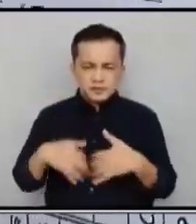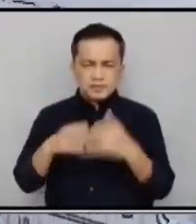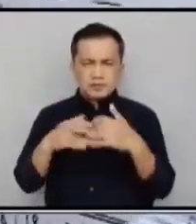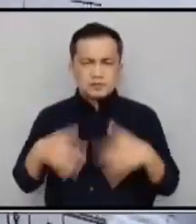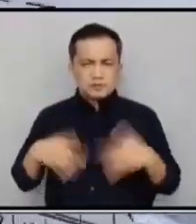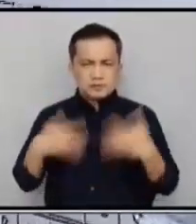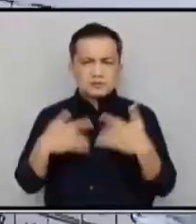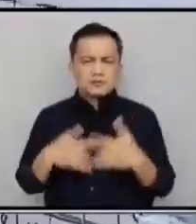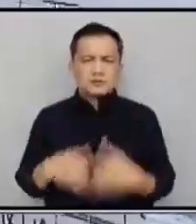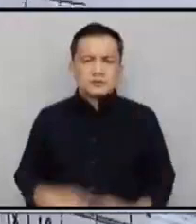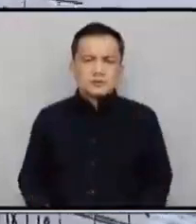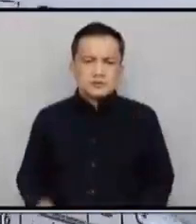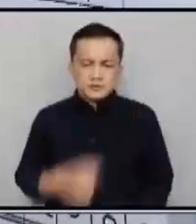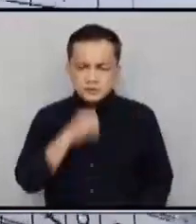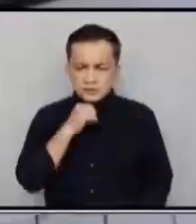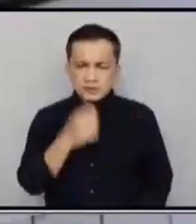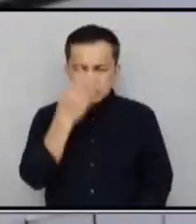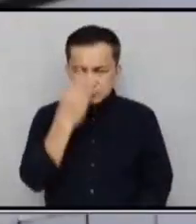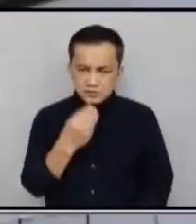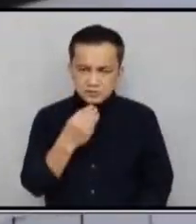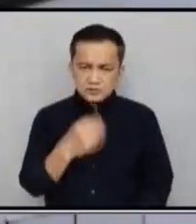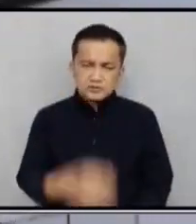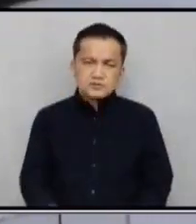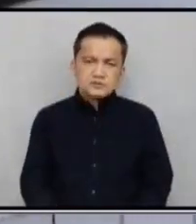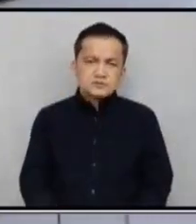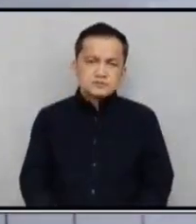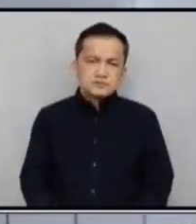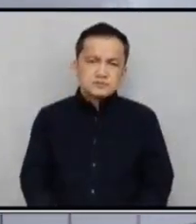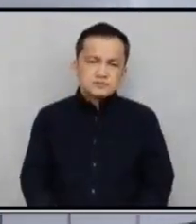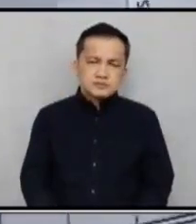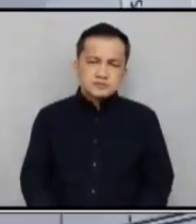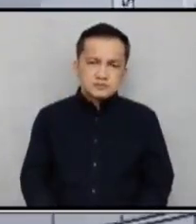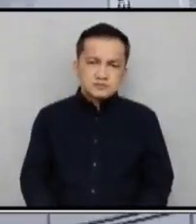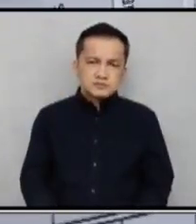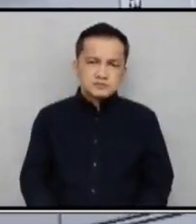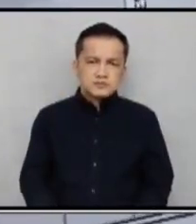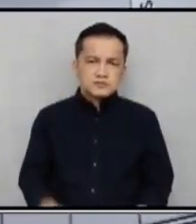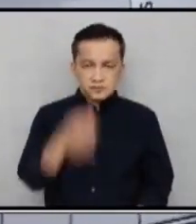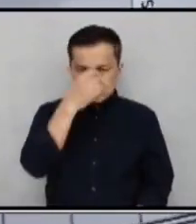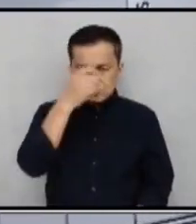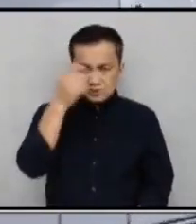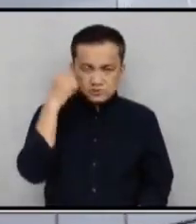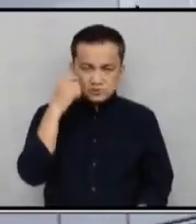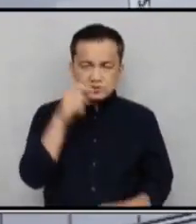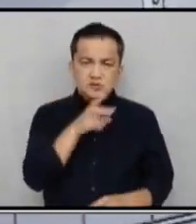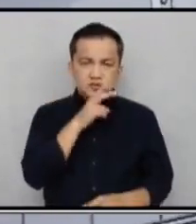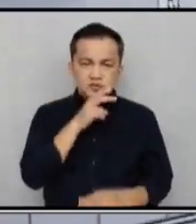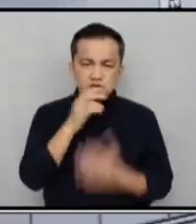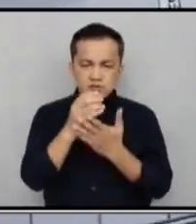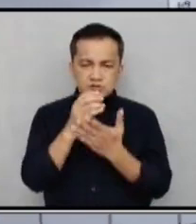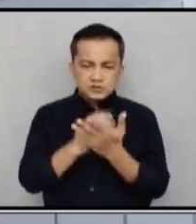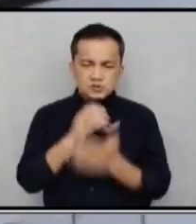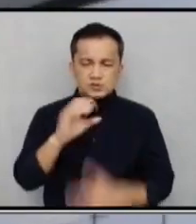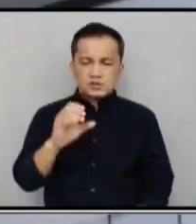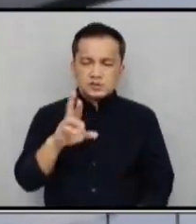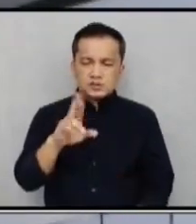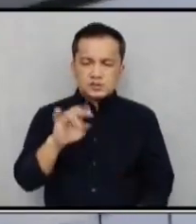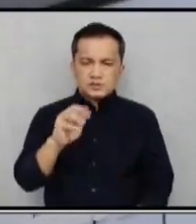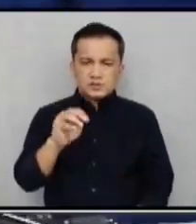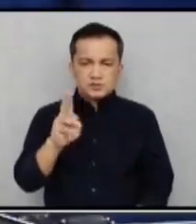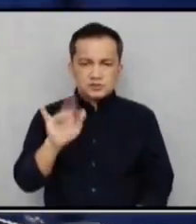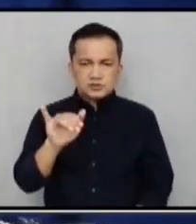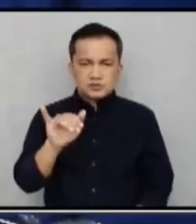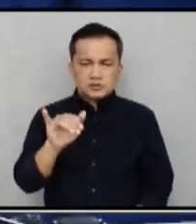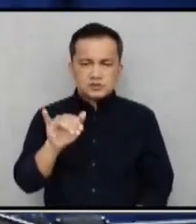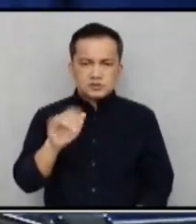antokin, mga ganaan po mag-ano. Magtatapos na sana ang suspect sa kursong criminology sa darating na July ngayong